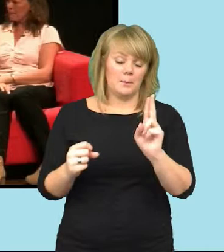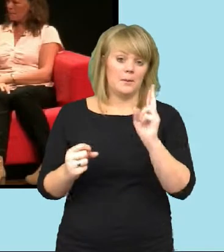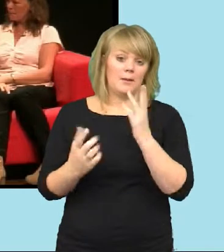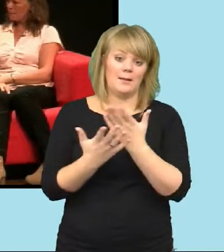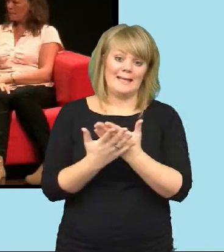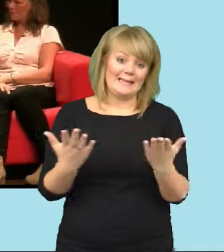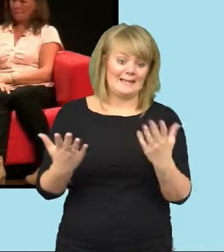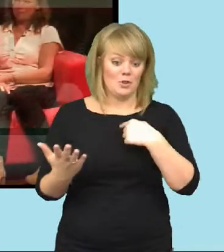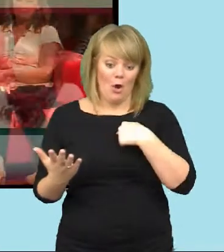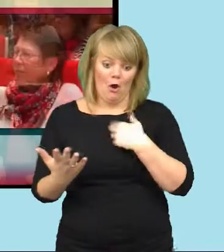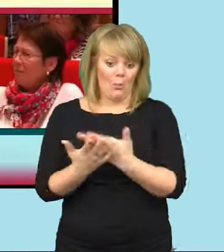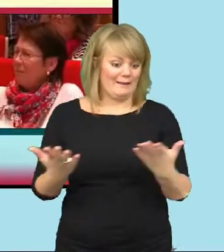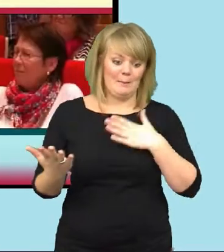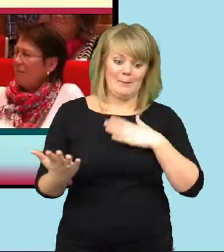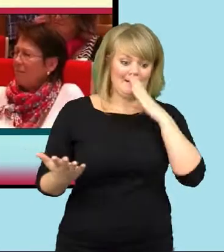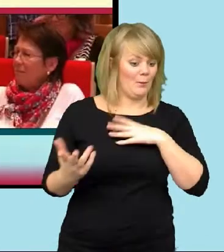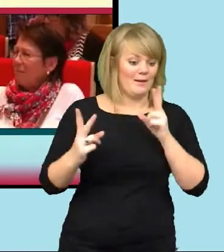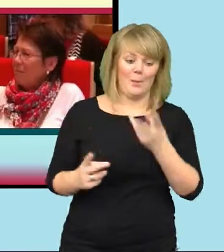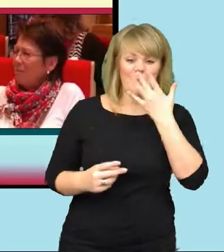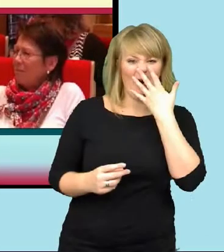pratar. Det vill säga mamman.